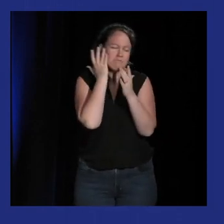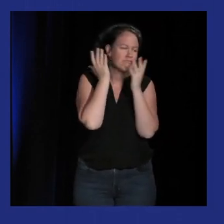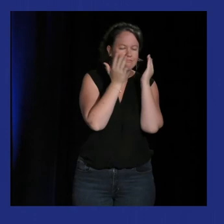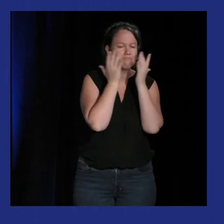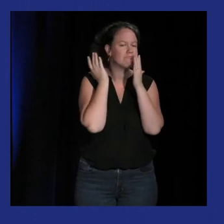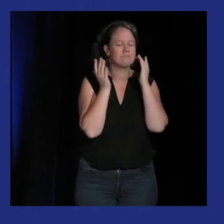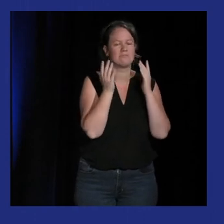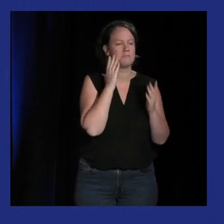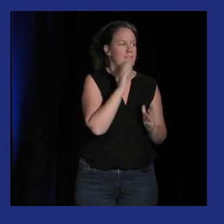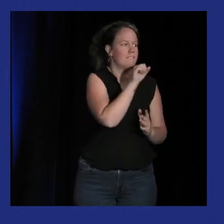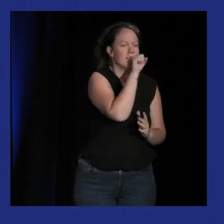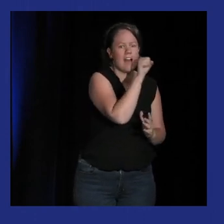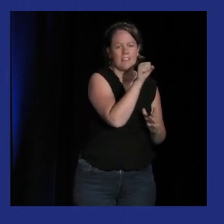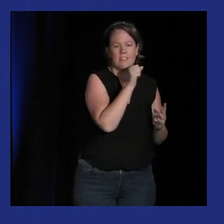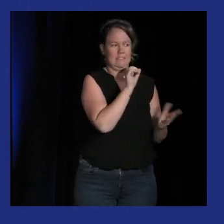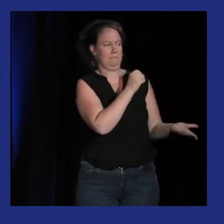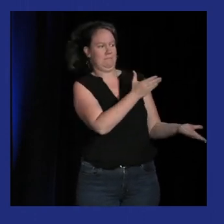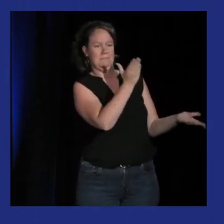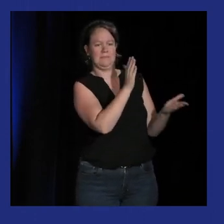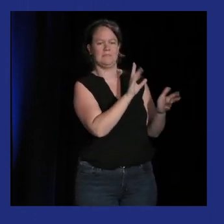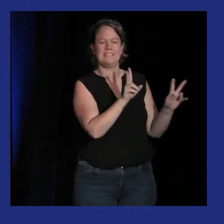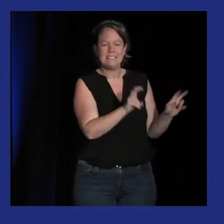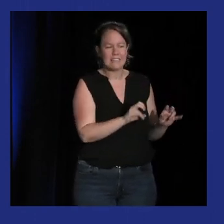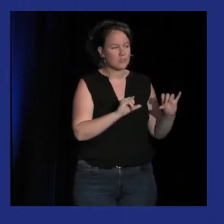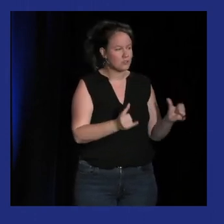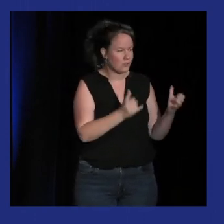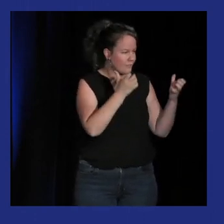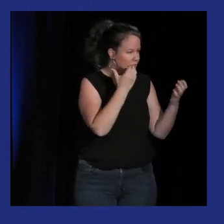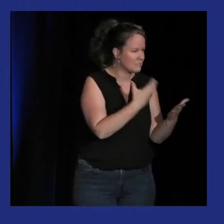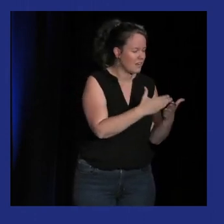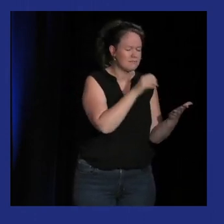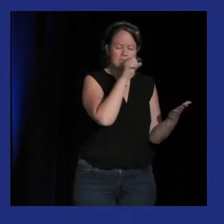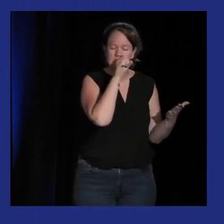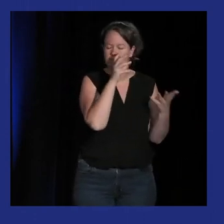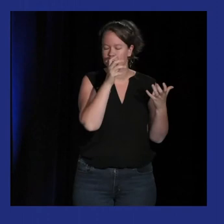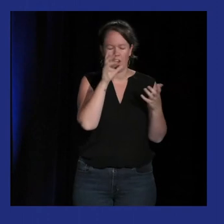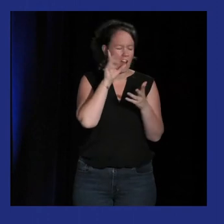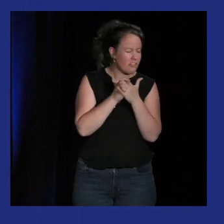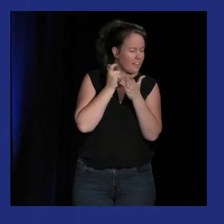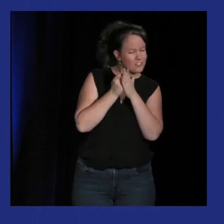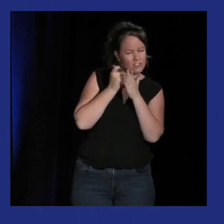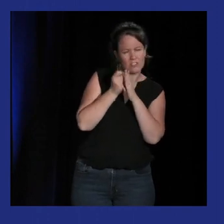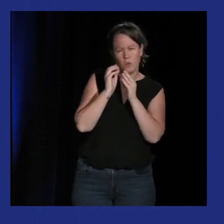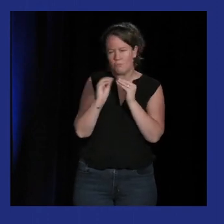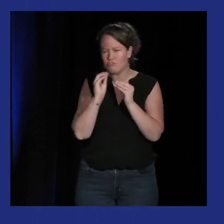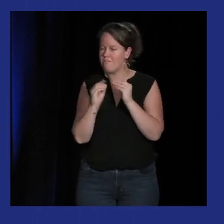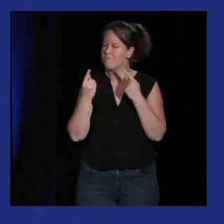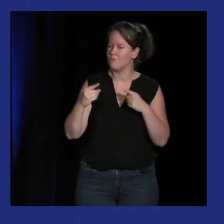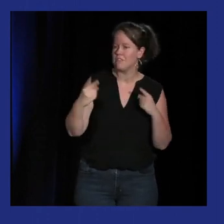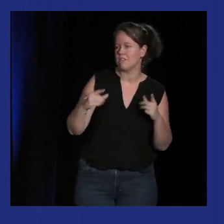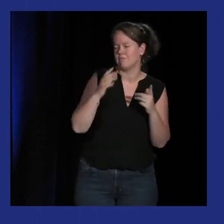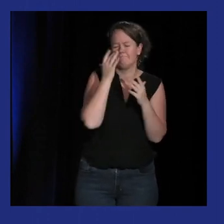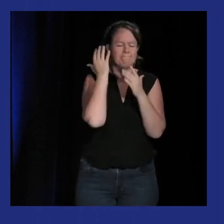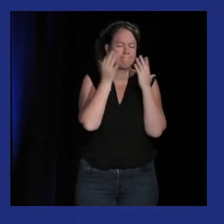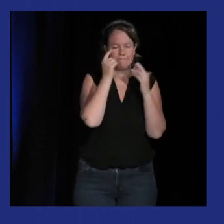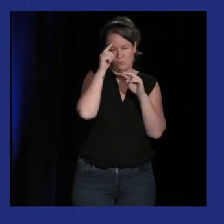fans d'un jeu ou que ou d'une certaine licence bon bah tu vas aller acheter tout ce qui va avec et qui te rappelle le les moments passés sur